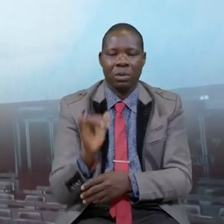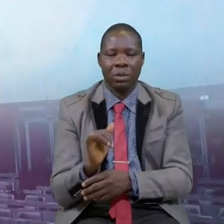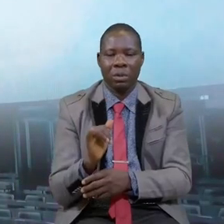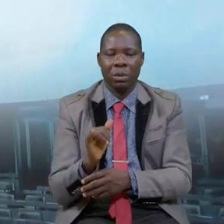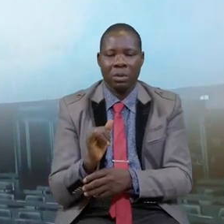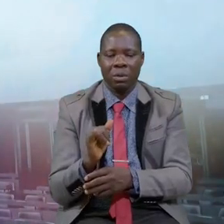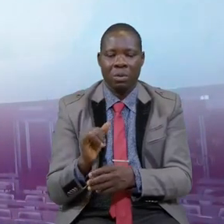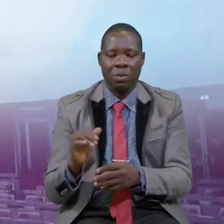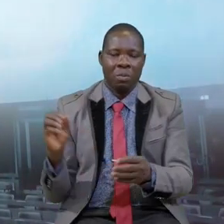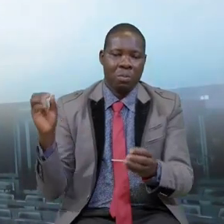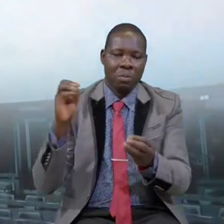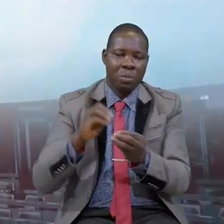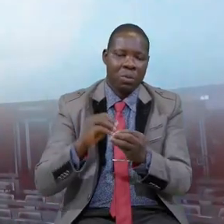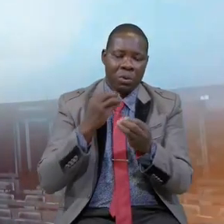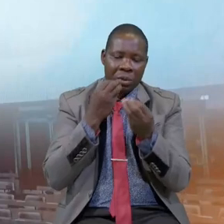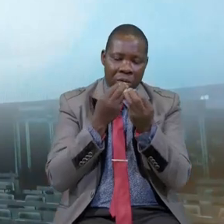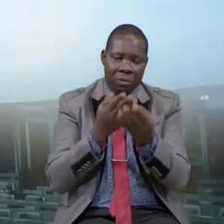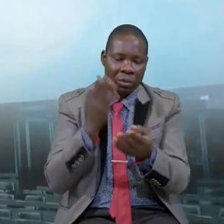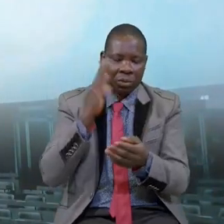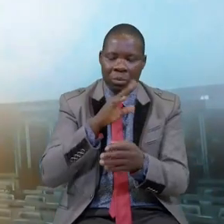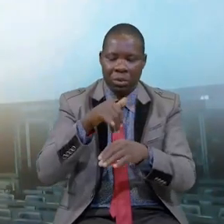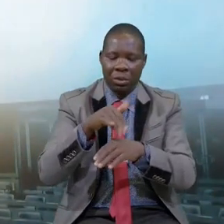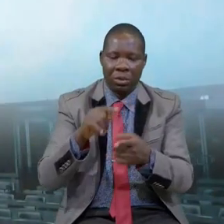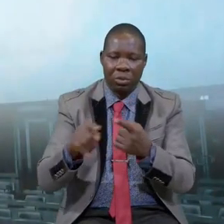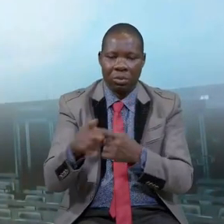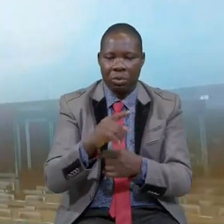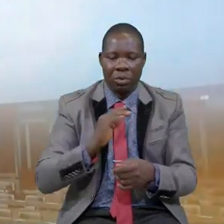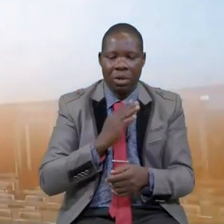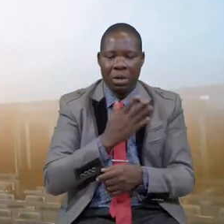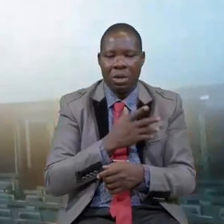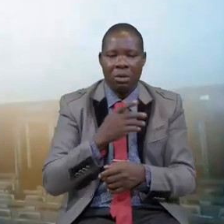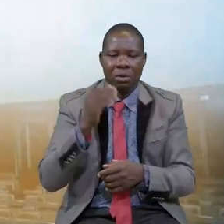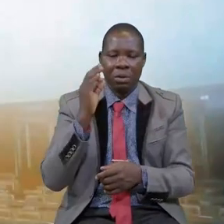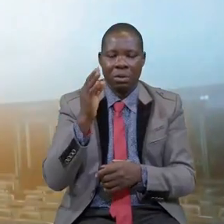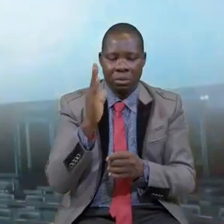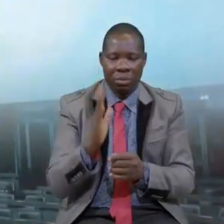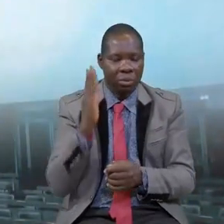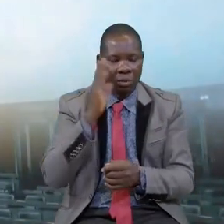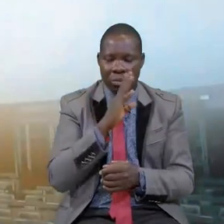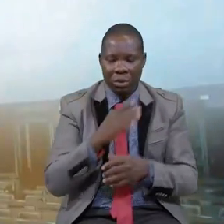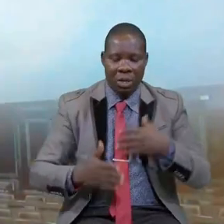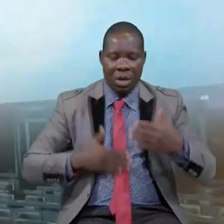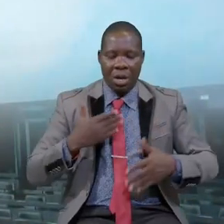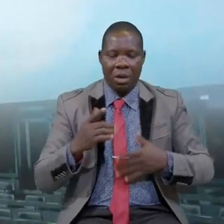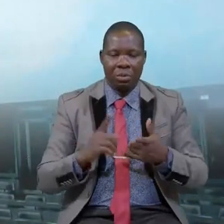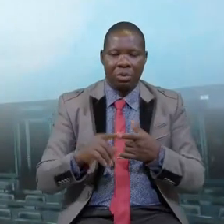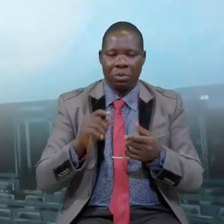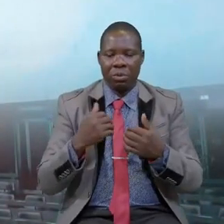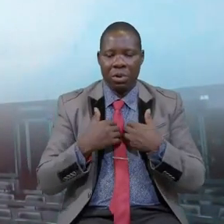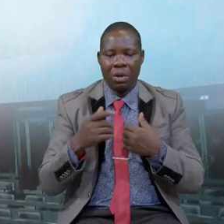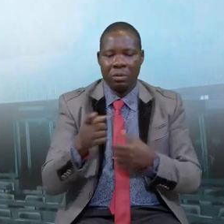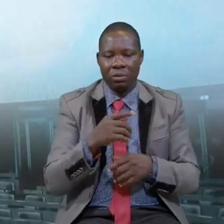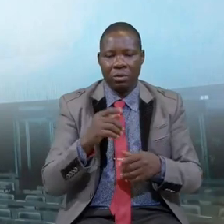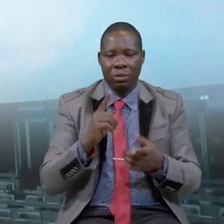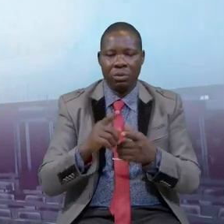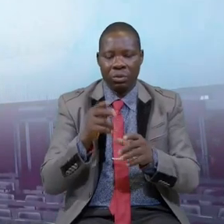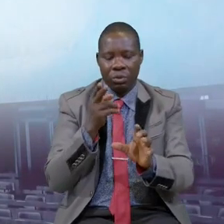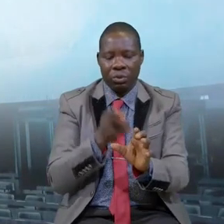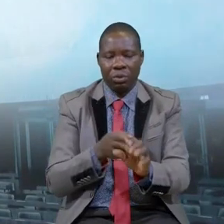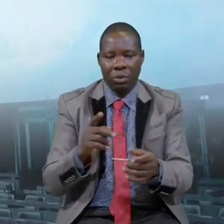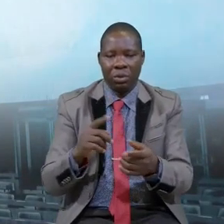On vous donnera plus de détails à ce sujet. Votre pasteur sera content de vous avoir au cours de ce